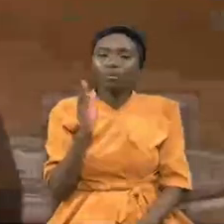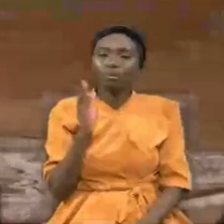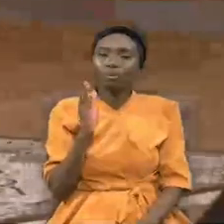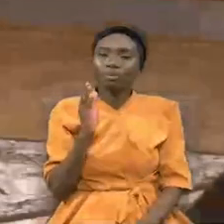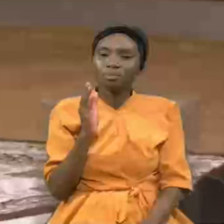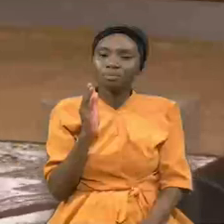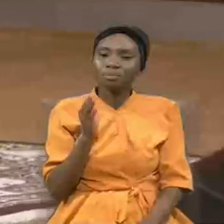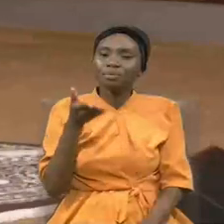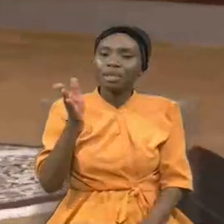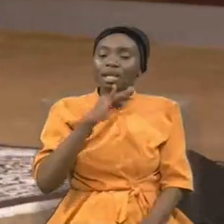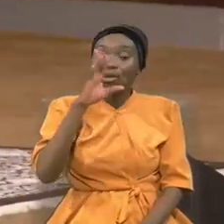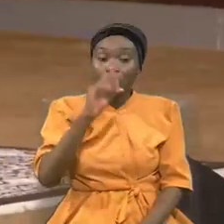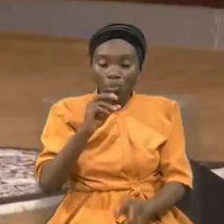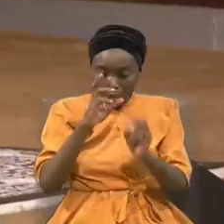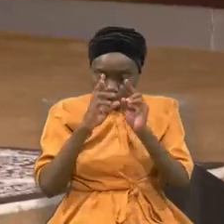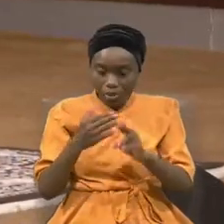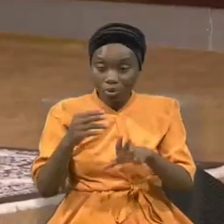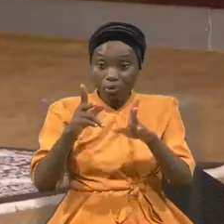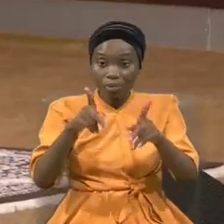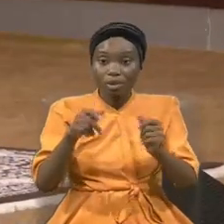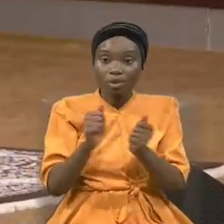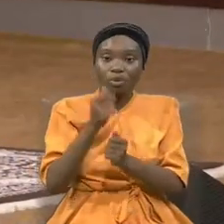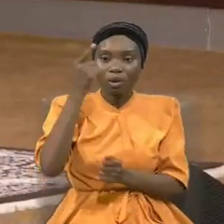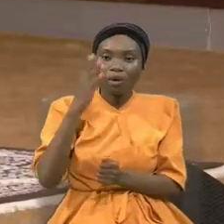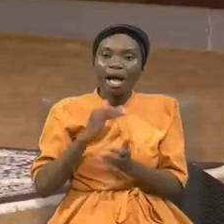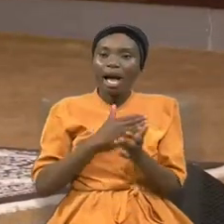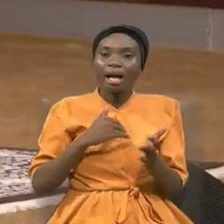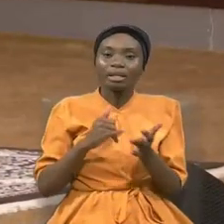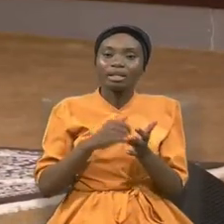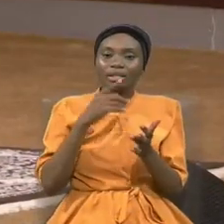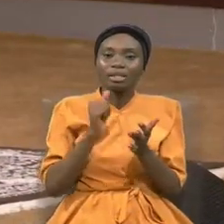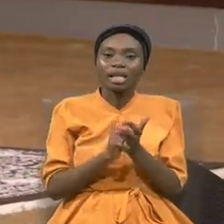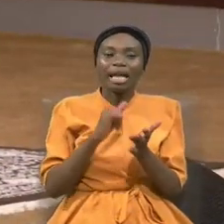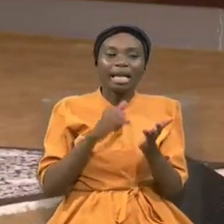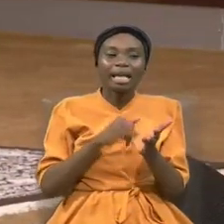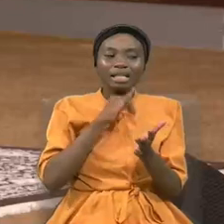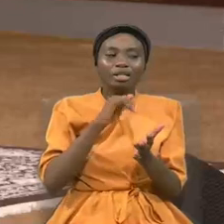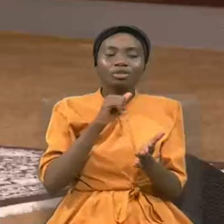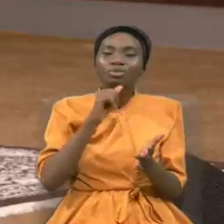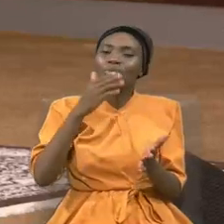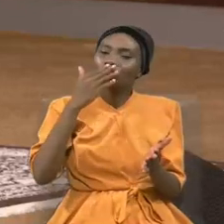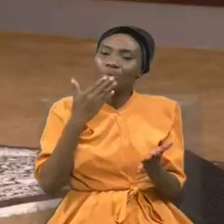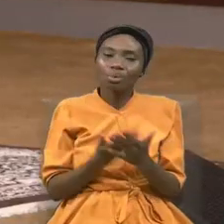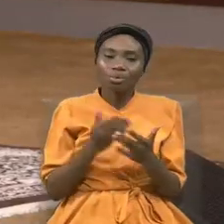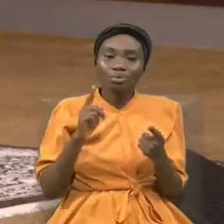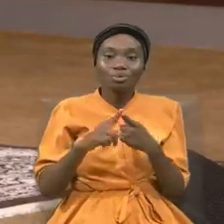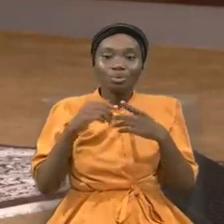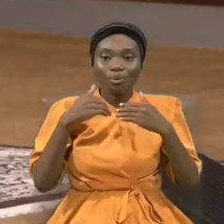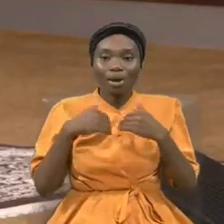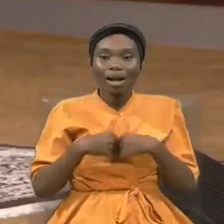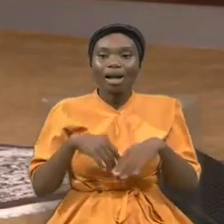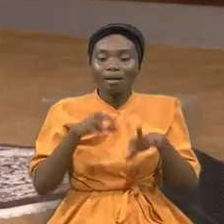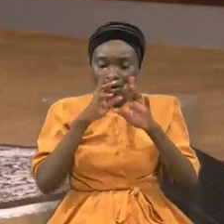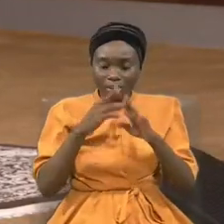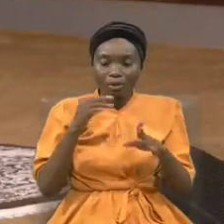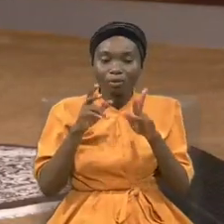Il n'y a pas de respect, il n'y a pas d'acception de personne avec Dieu. Pourquoi c'est dit que, oui,